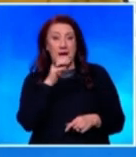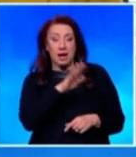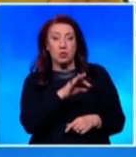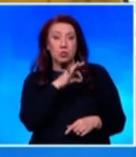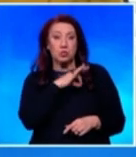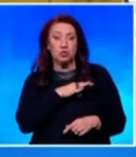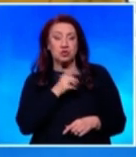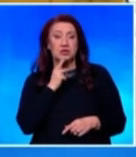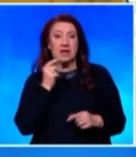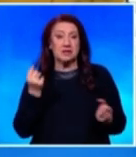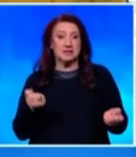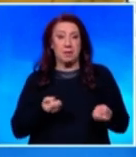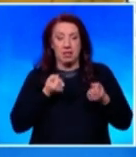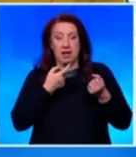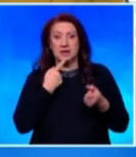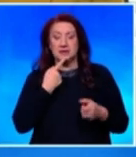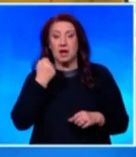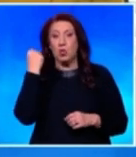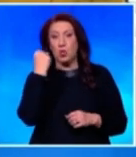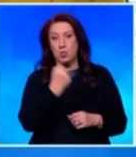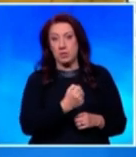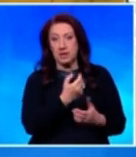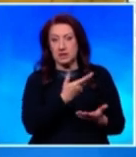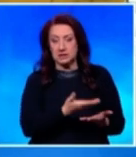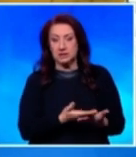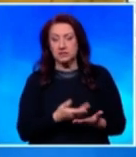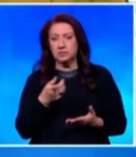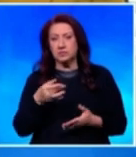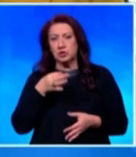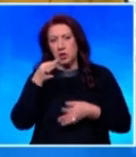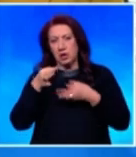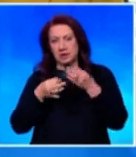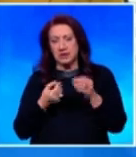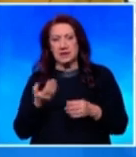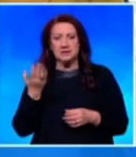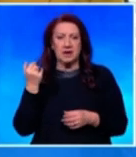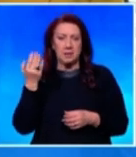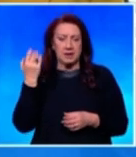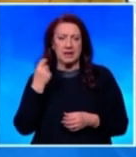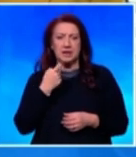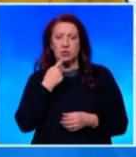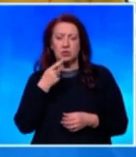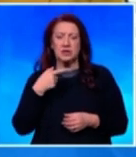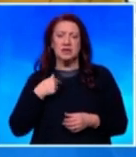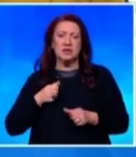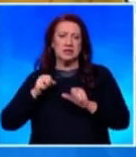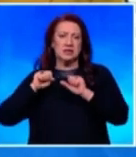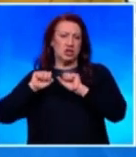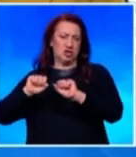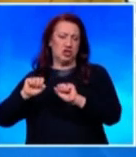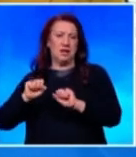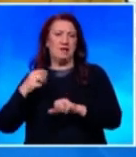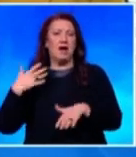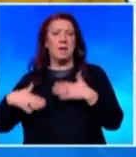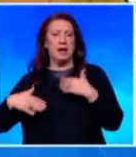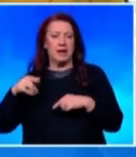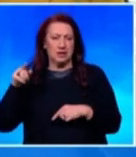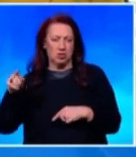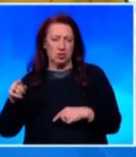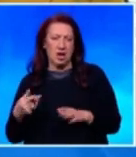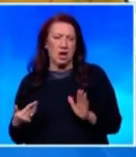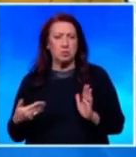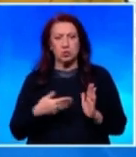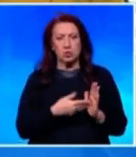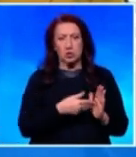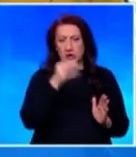християн пенди ков и за пътя по който е преминал казва че преди няколко години е бил македонист антибългарин но е минал по път